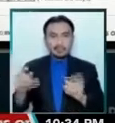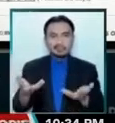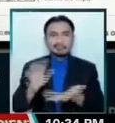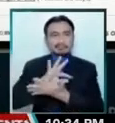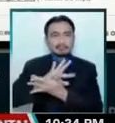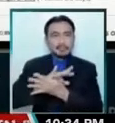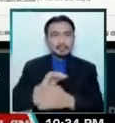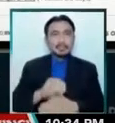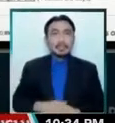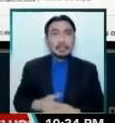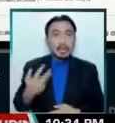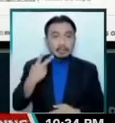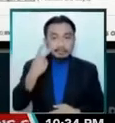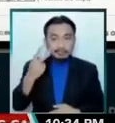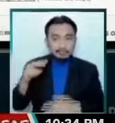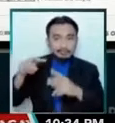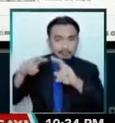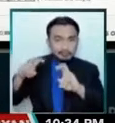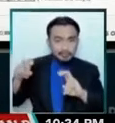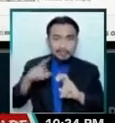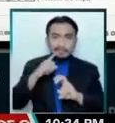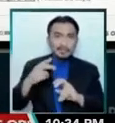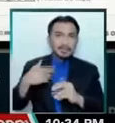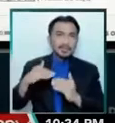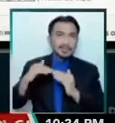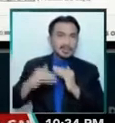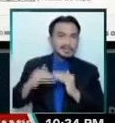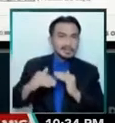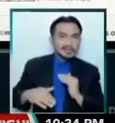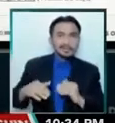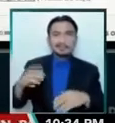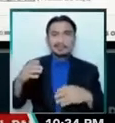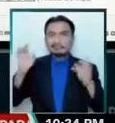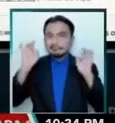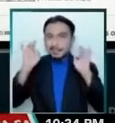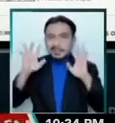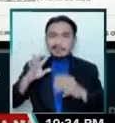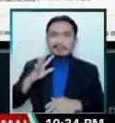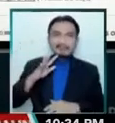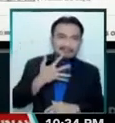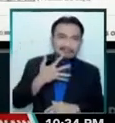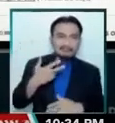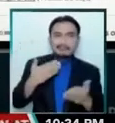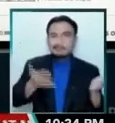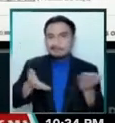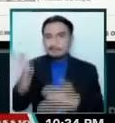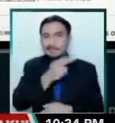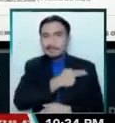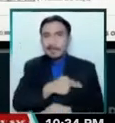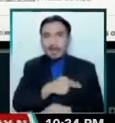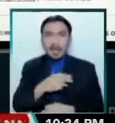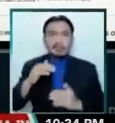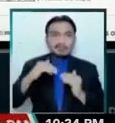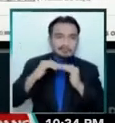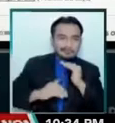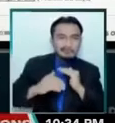sa pag-aaral na ito na less severe... Guys, January 14, 2022. Ngayong araw na to, Sunday. Bukas. Ito's Monday